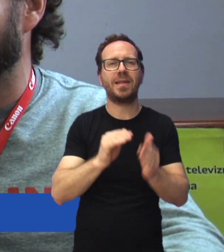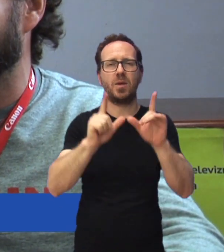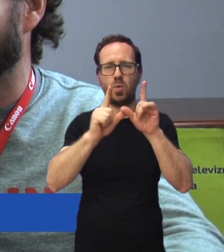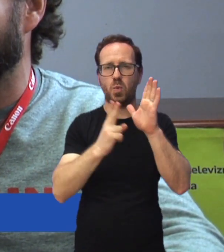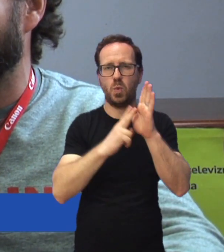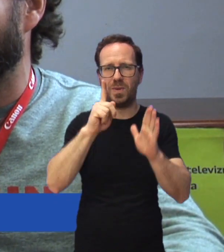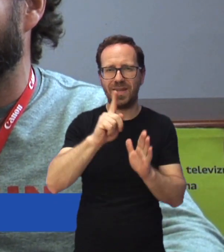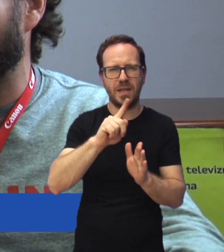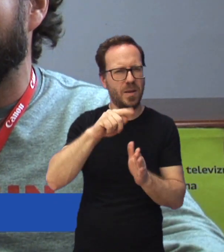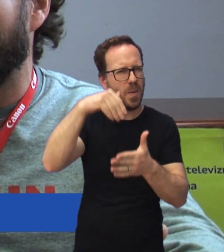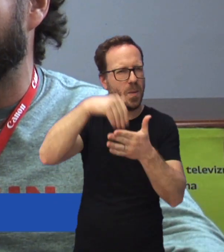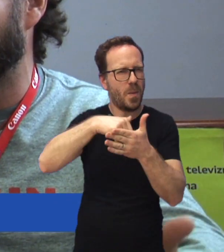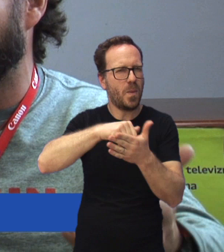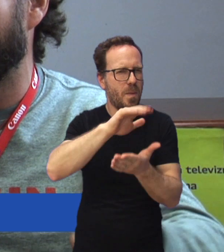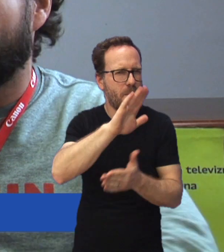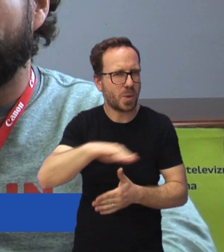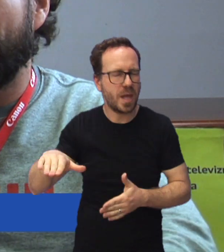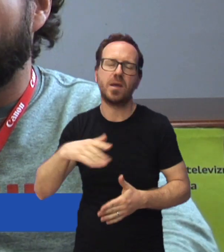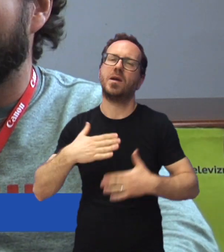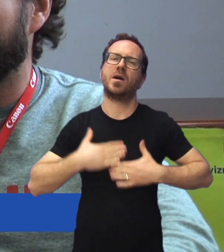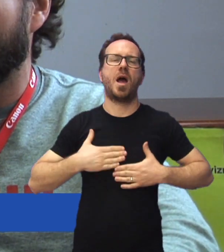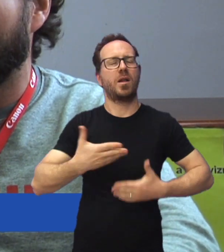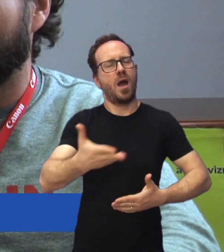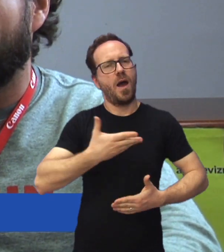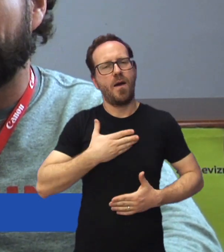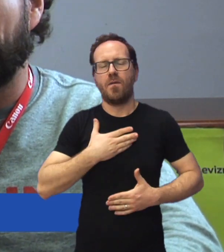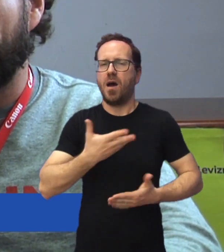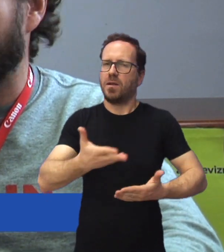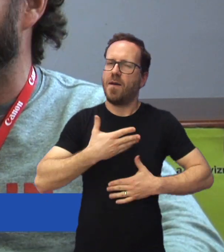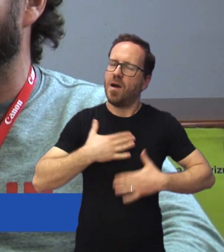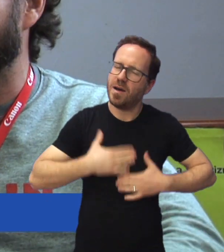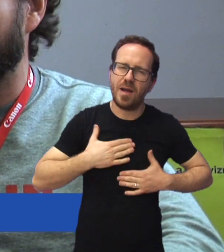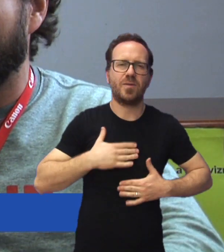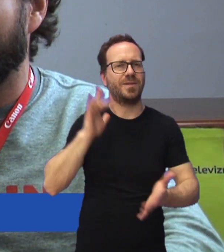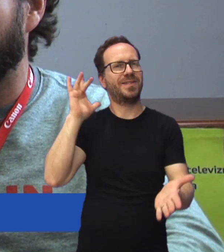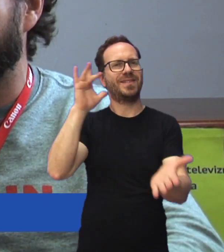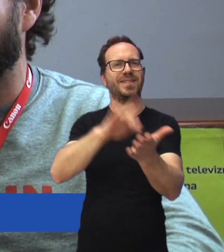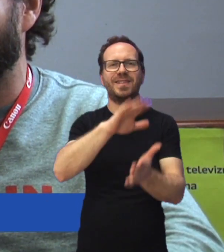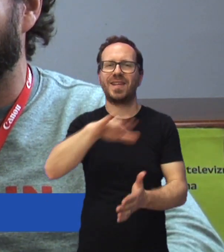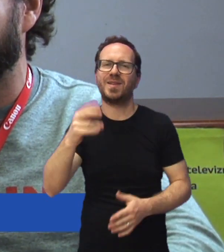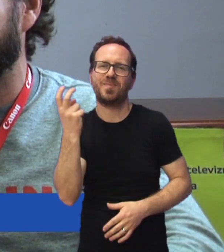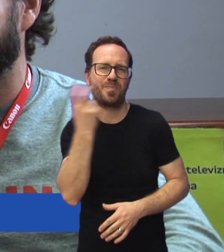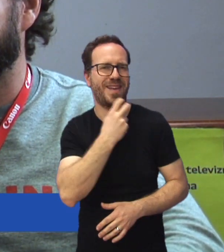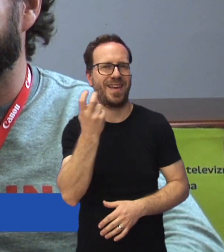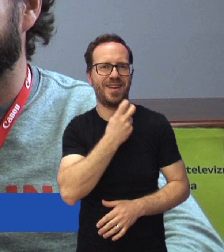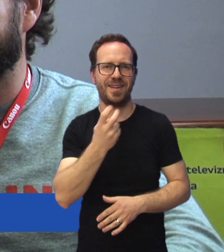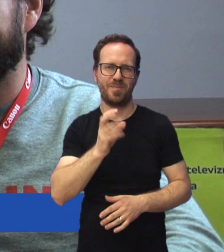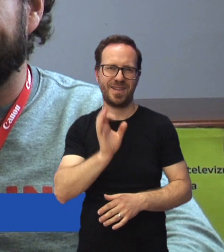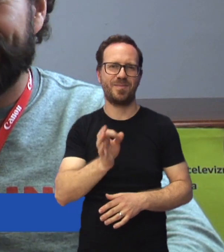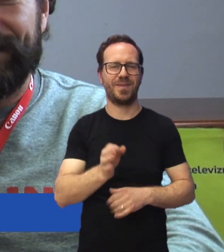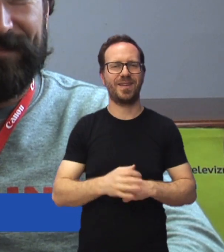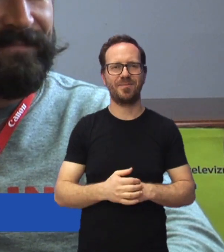děti. A to mě dělá radost, to mě naplňuje. Strašně rád slyším, když si děti smějou.